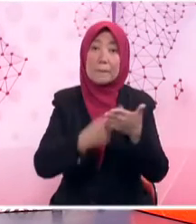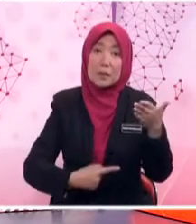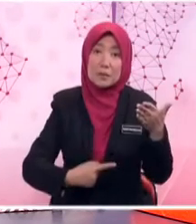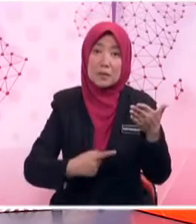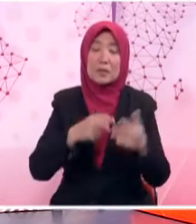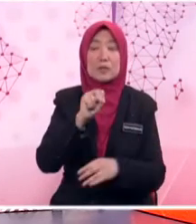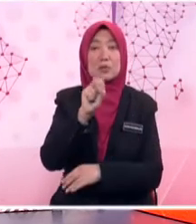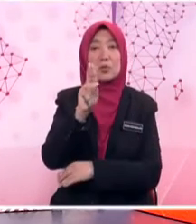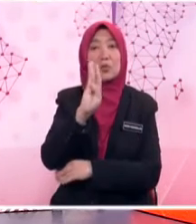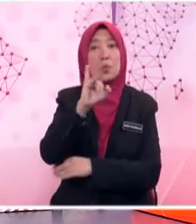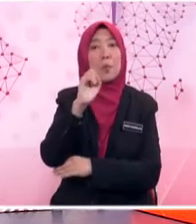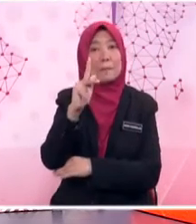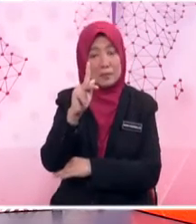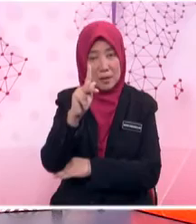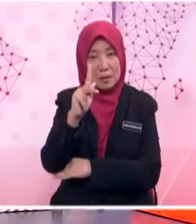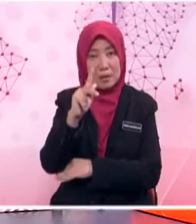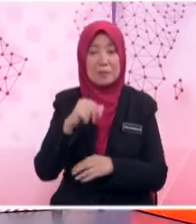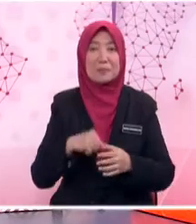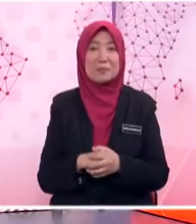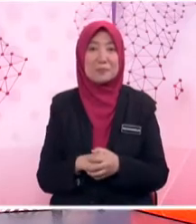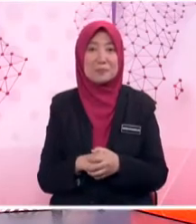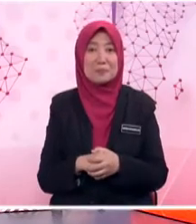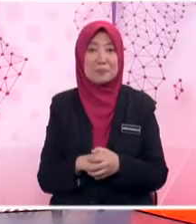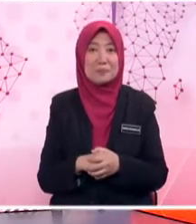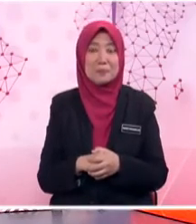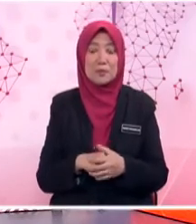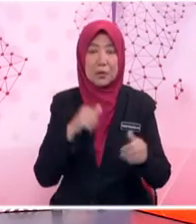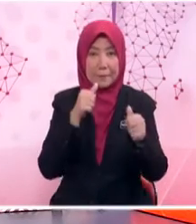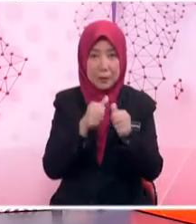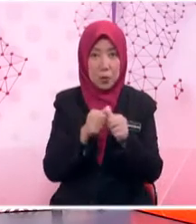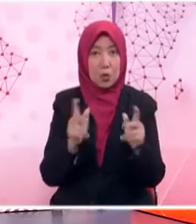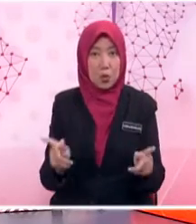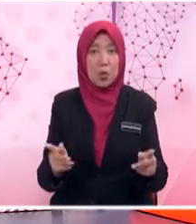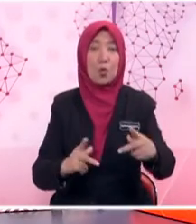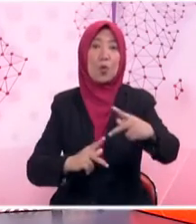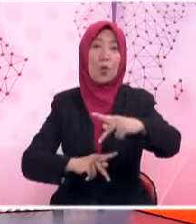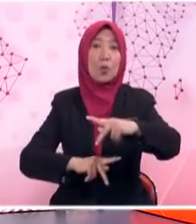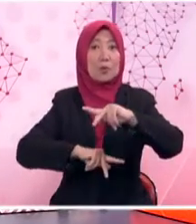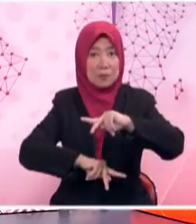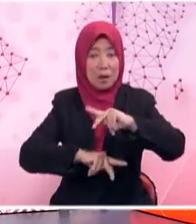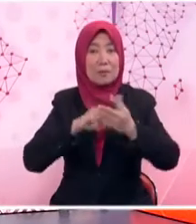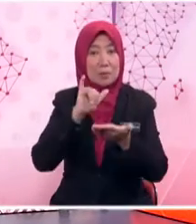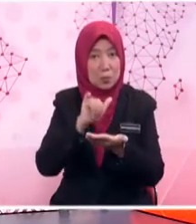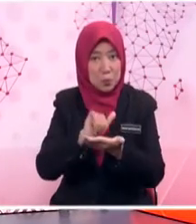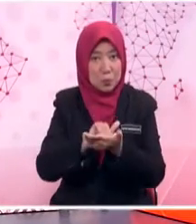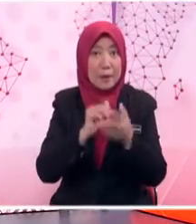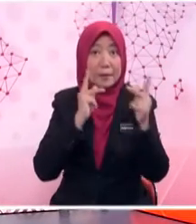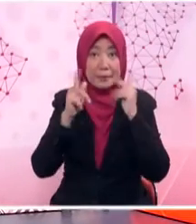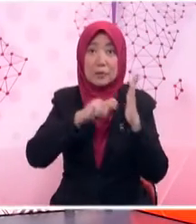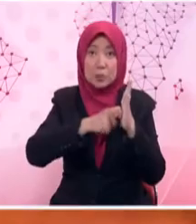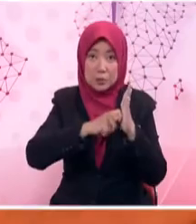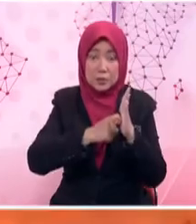subjeknya. Subjek sebab dia siapa. Siapa? Betul. Kalau ikut kotak misteri cikgu, kata kunci cikgu tu, ini